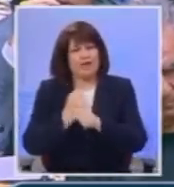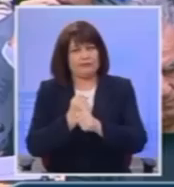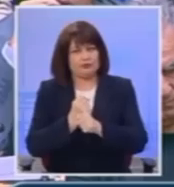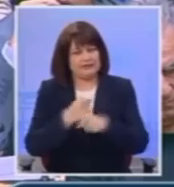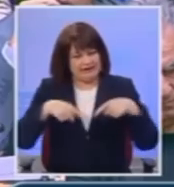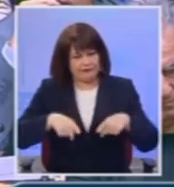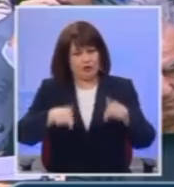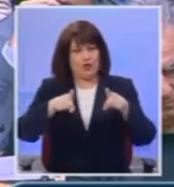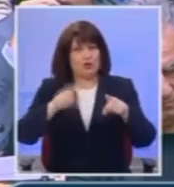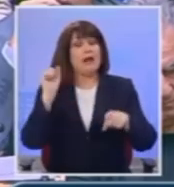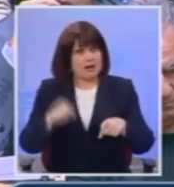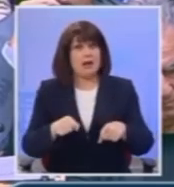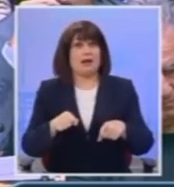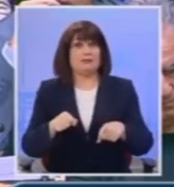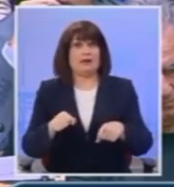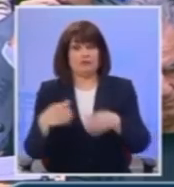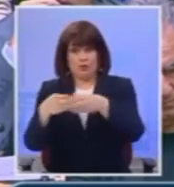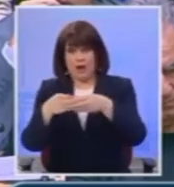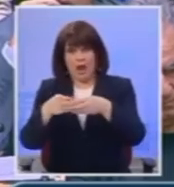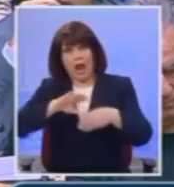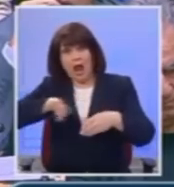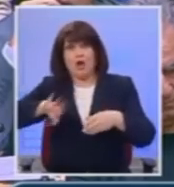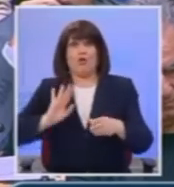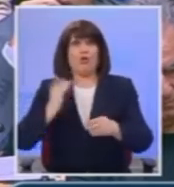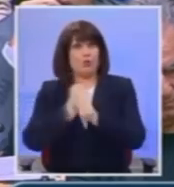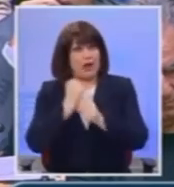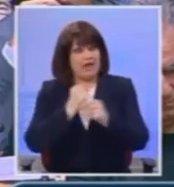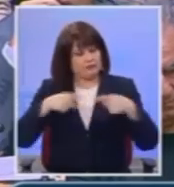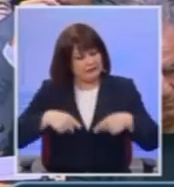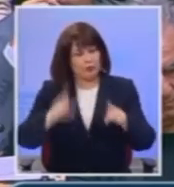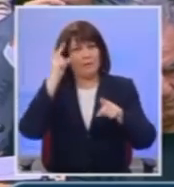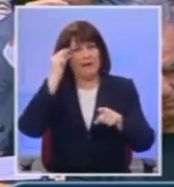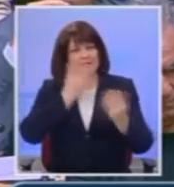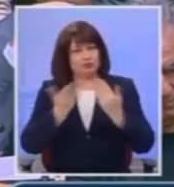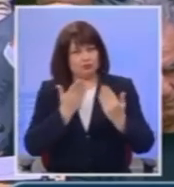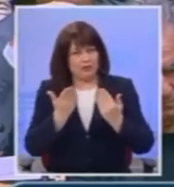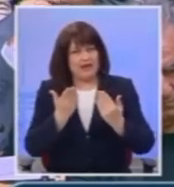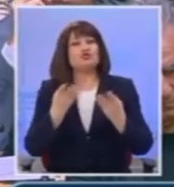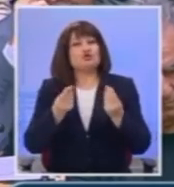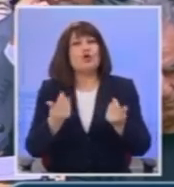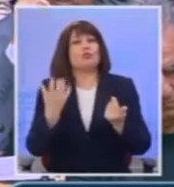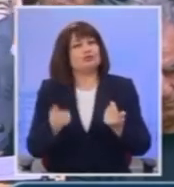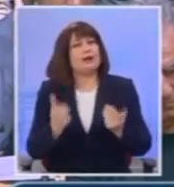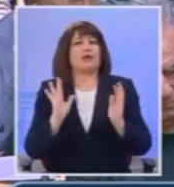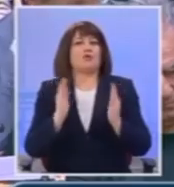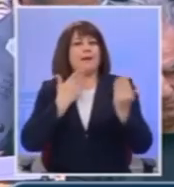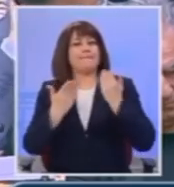ότι βεβαίως οι αιώνιοι που δουλεύουν είναι μια ξεχωριστή ιστορία και υπάρχουν τρόποι να βλέπει το εκπαιδευτικό σύστημα